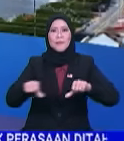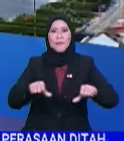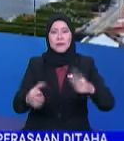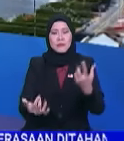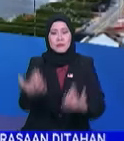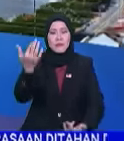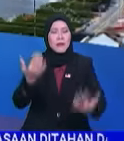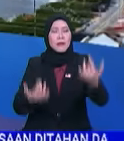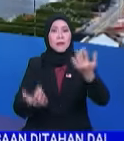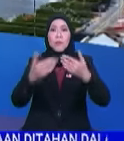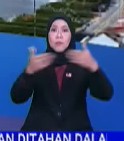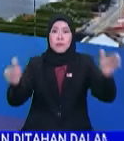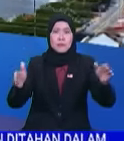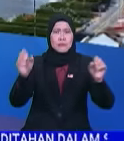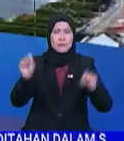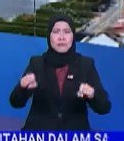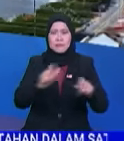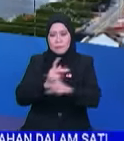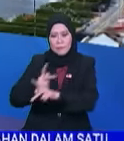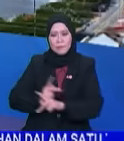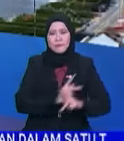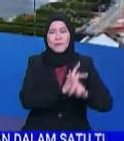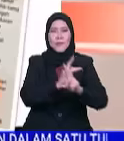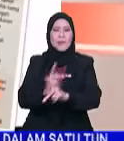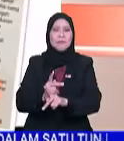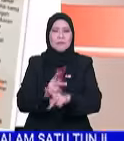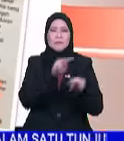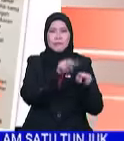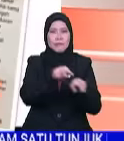pembakaran terbuka dapat dikawal dengan pantas.